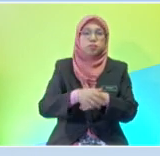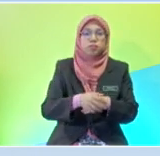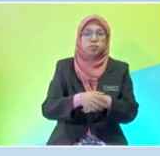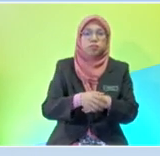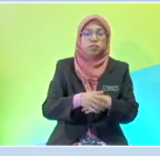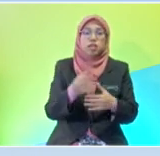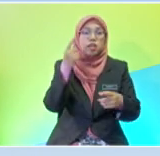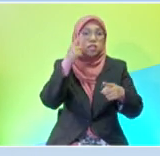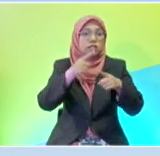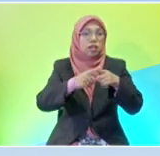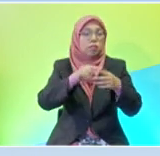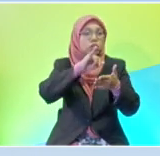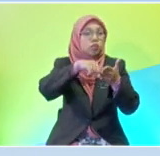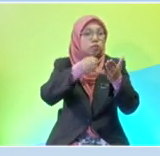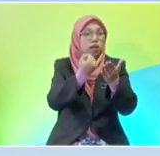Oke